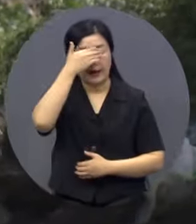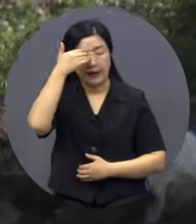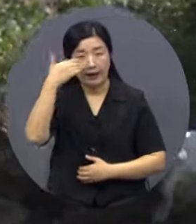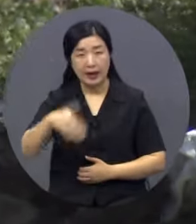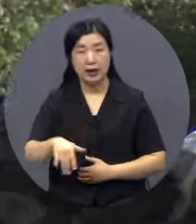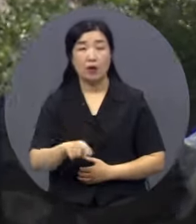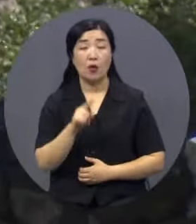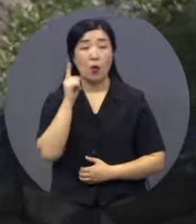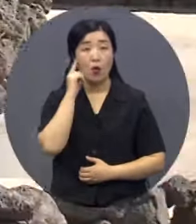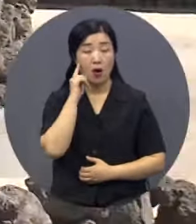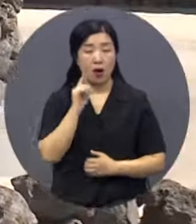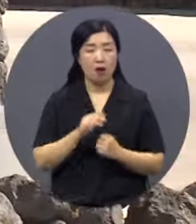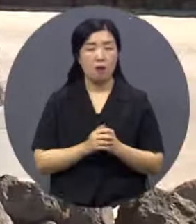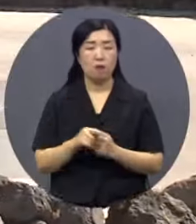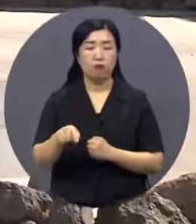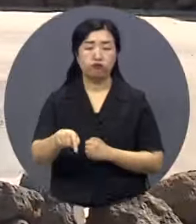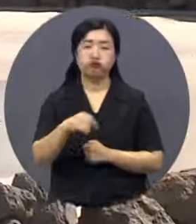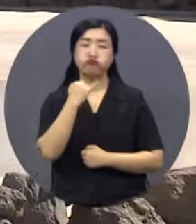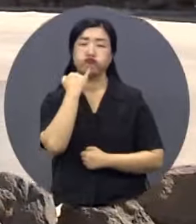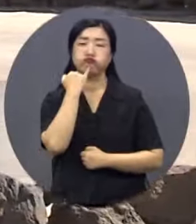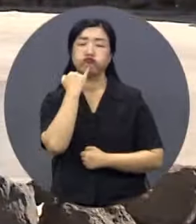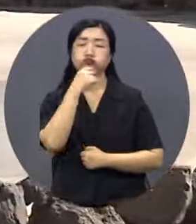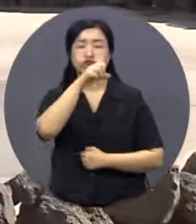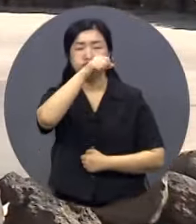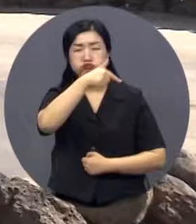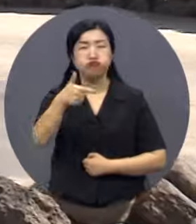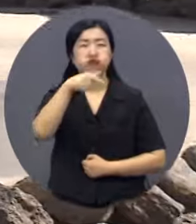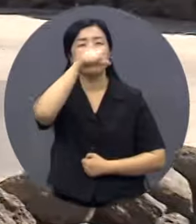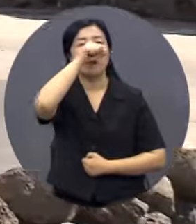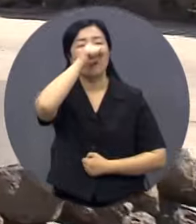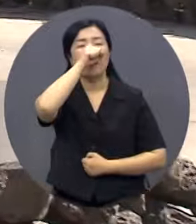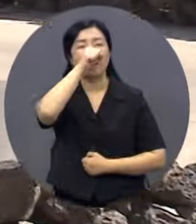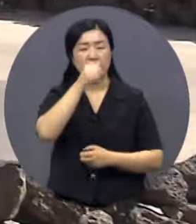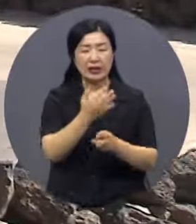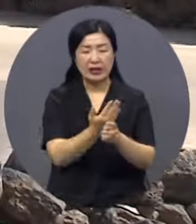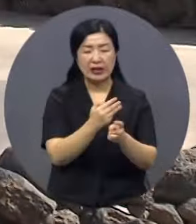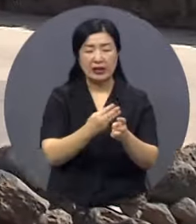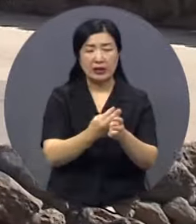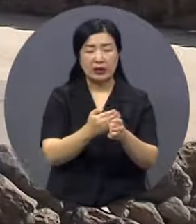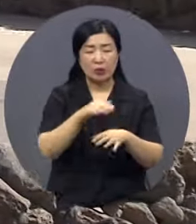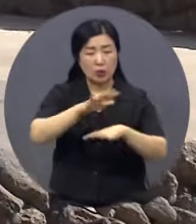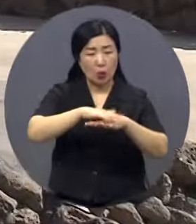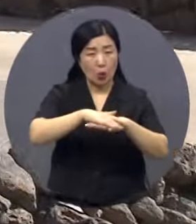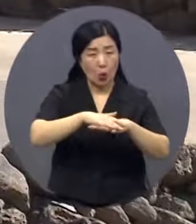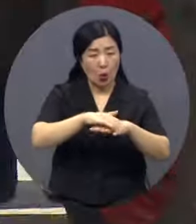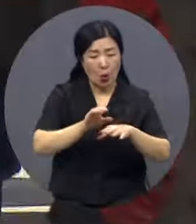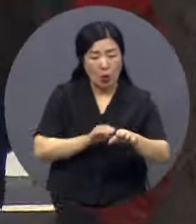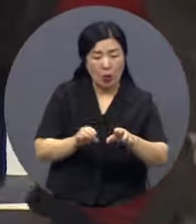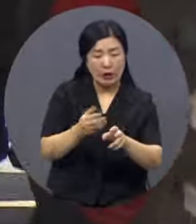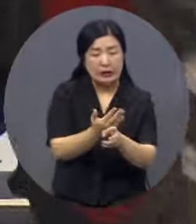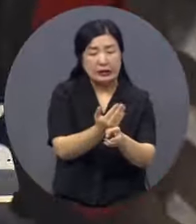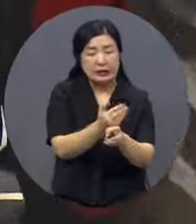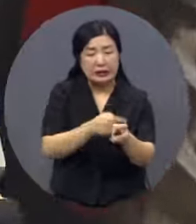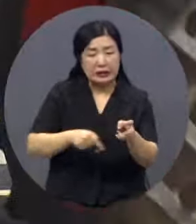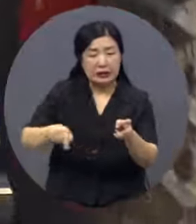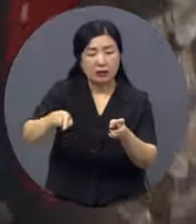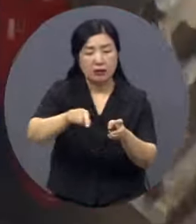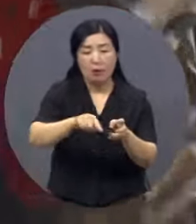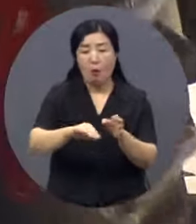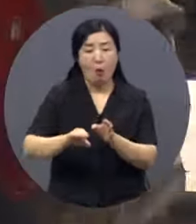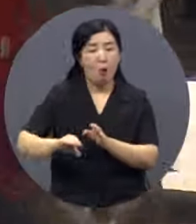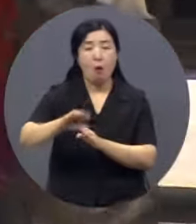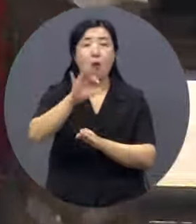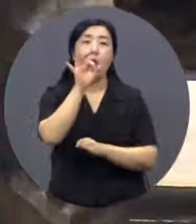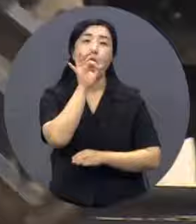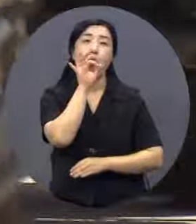아유, 지금 현재 여기도 5m90인데 너무 좋아갖고 이거 트랙터도 편안하게 다니고 그전에는 트랙터 한대 세우면은 차가 진입을